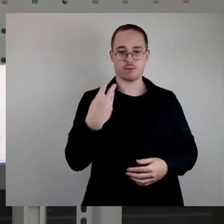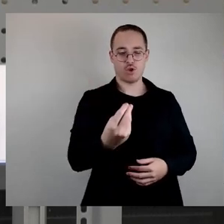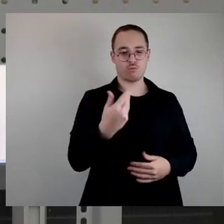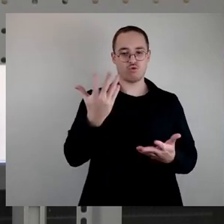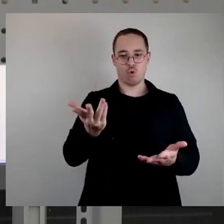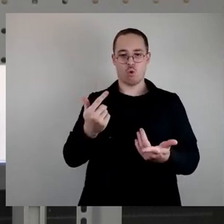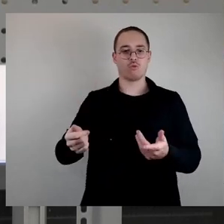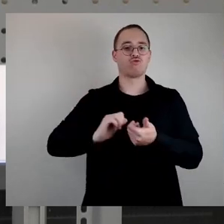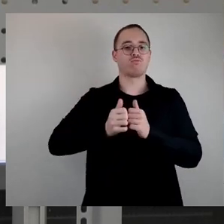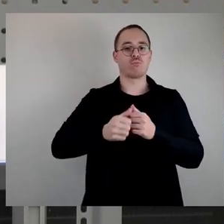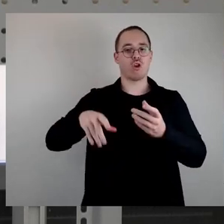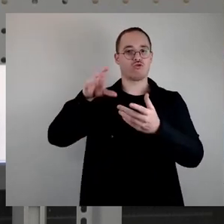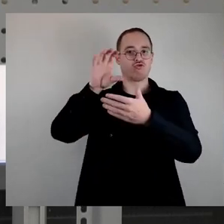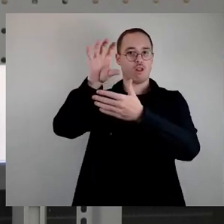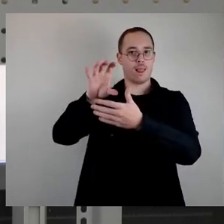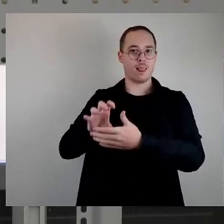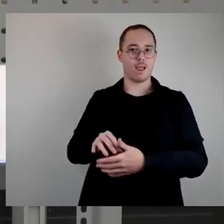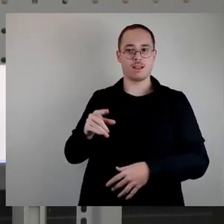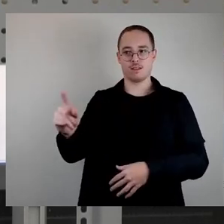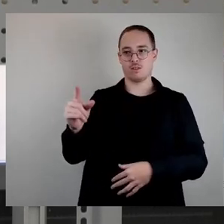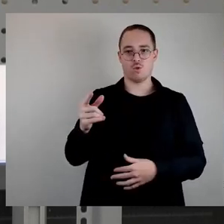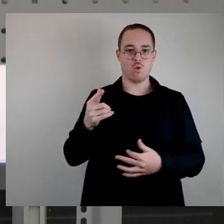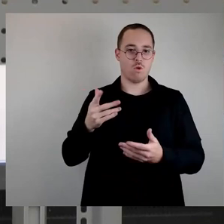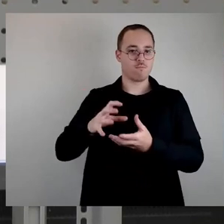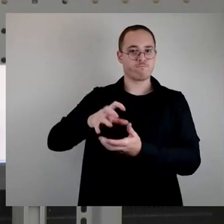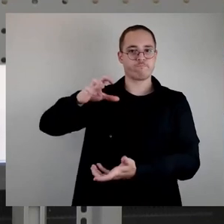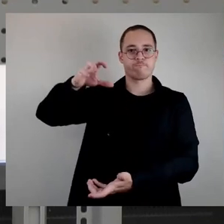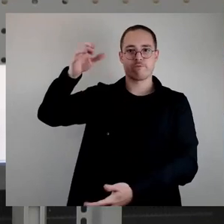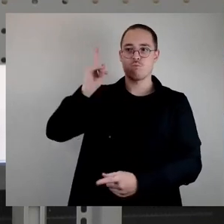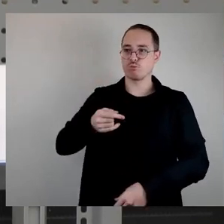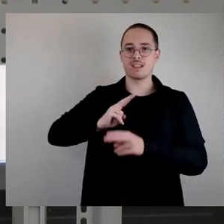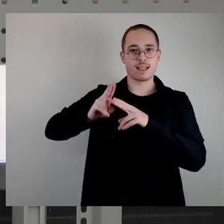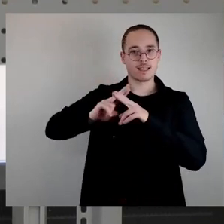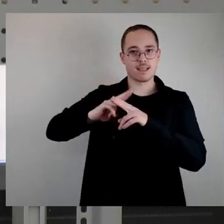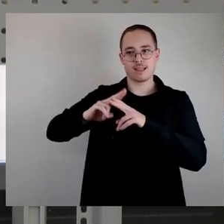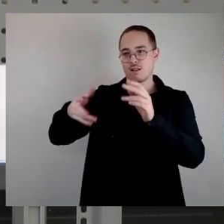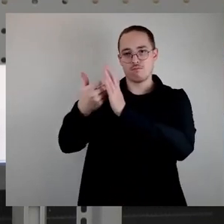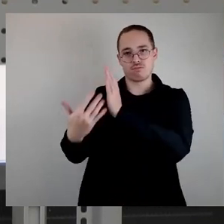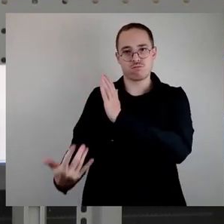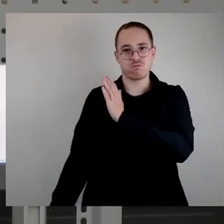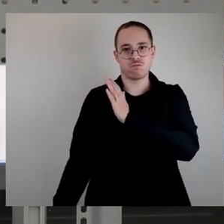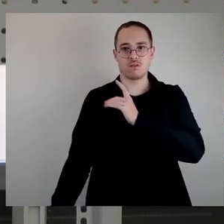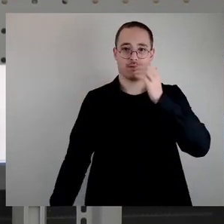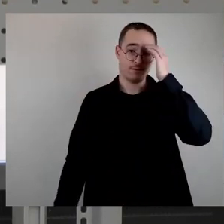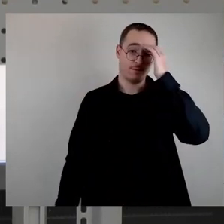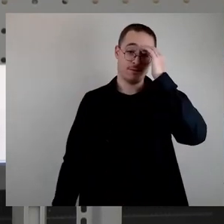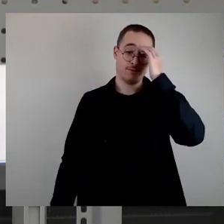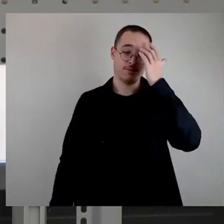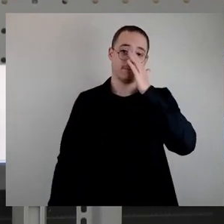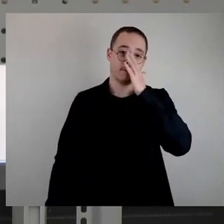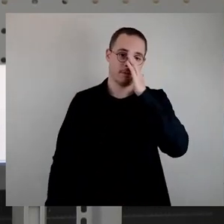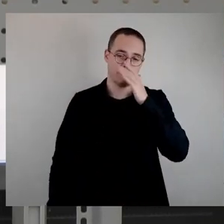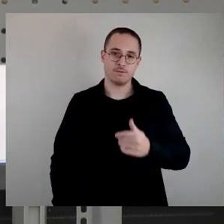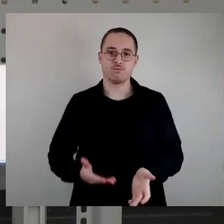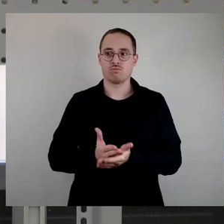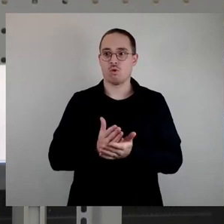noch Vereinsheime und Umkleidekabinen gibt, die seit den 50er Jahren des vergangenen Jahrhunderts unverändert dastehen, solange wir immer noch